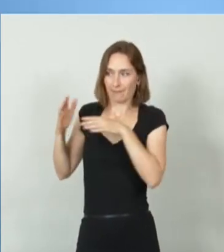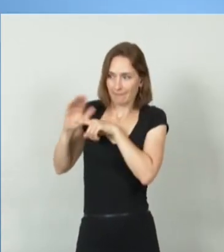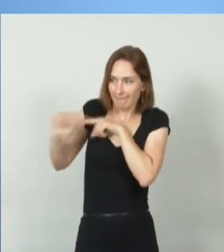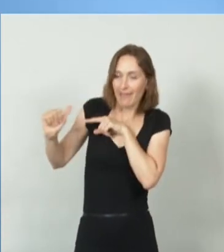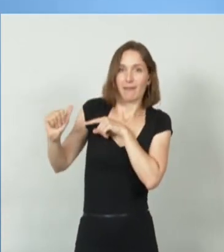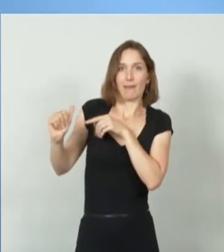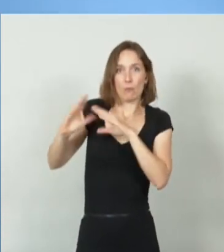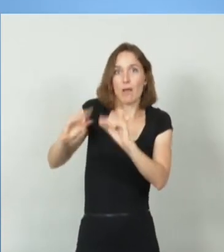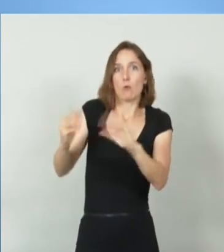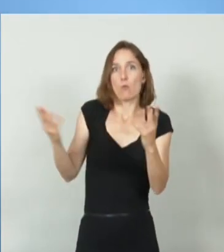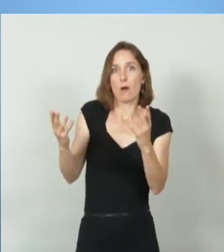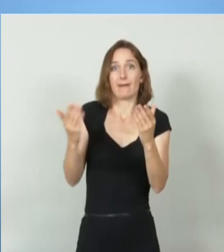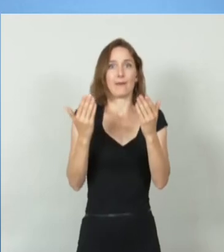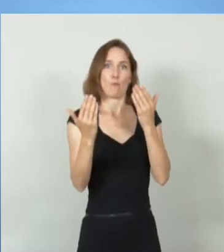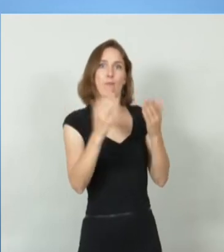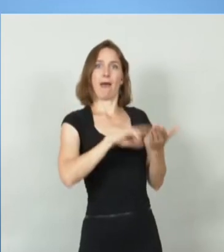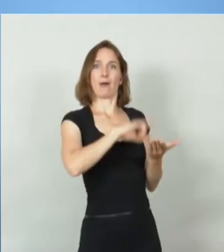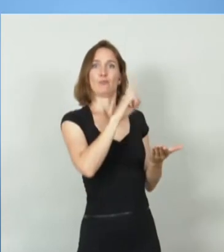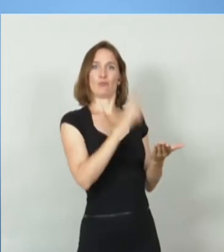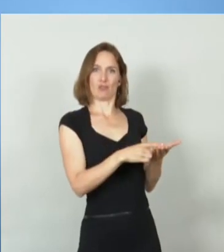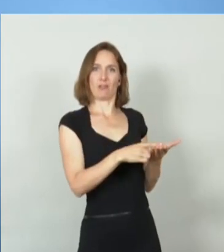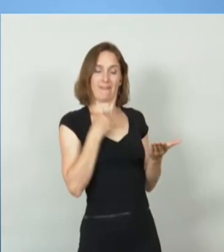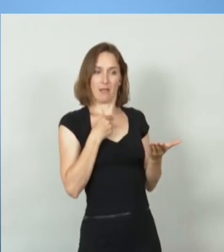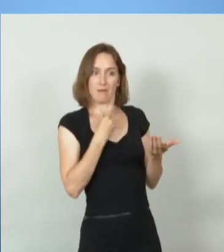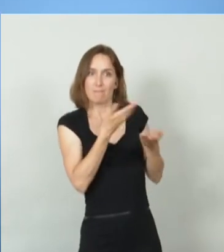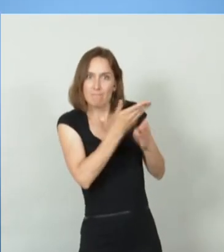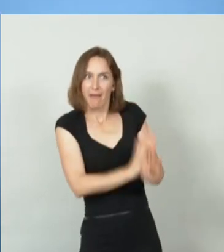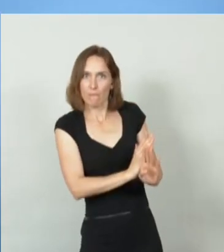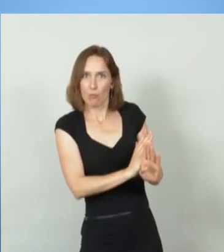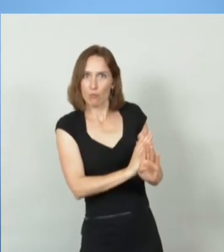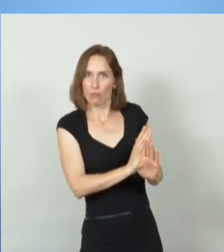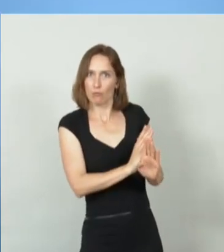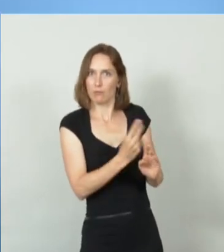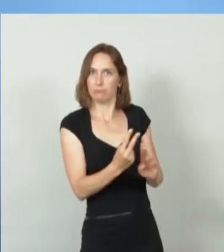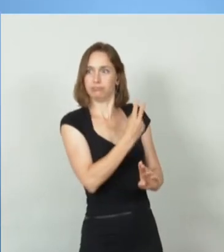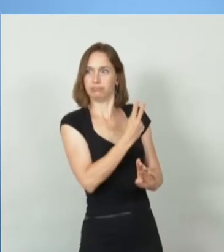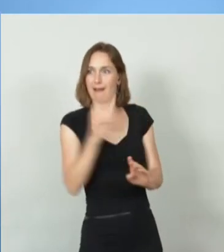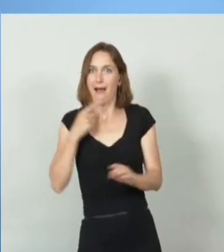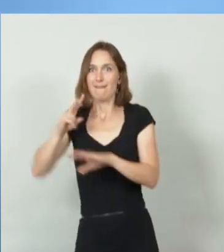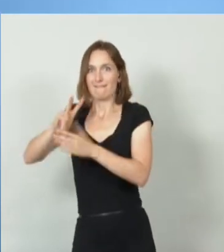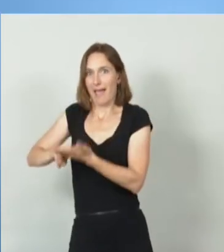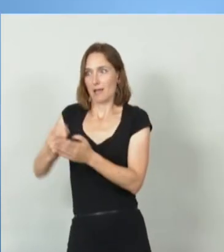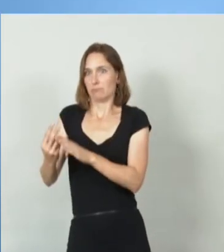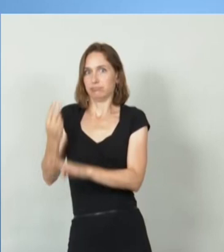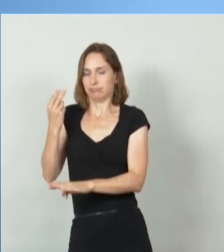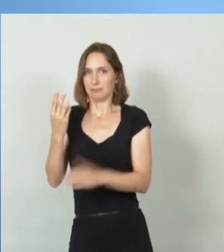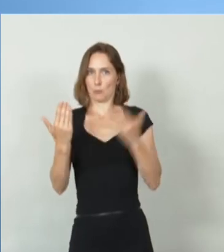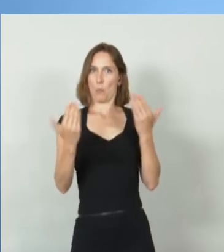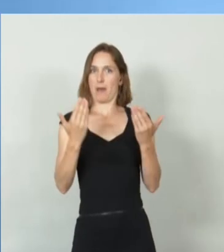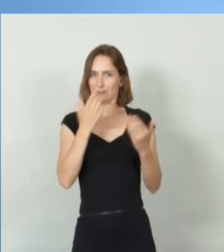ce qui était ce que vous aviez prévu de faire en 2022 je voudrais juste attirer l'attention du Conseil municipal et des